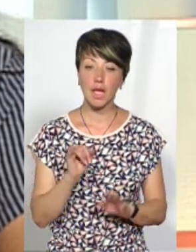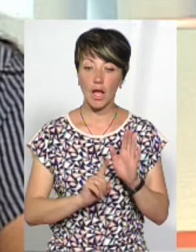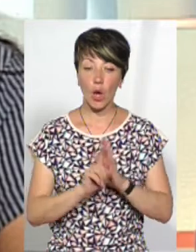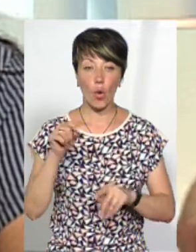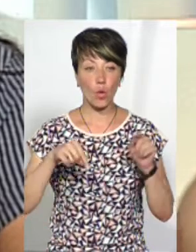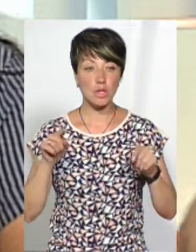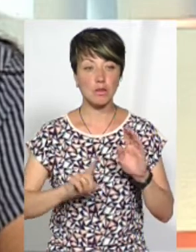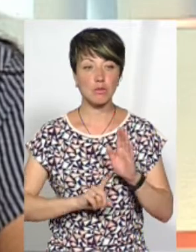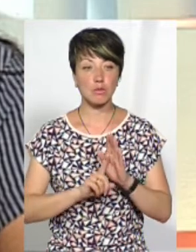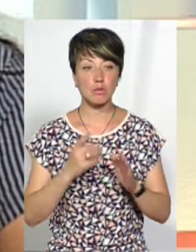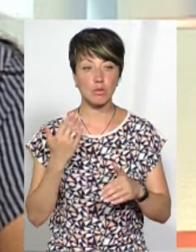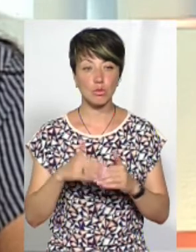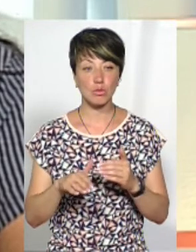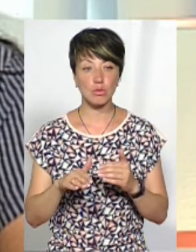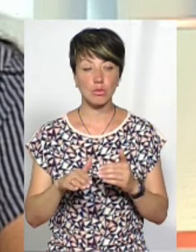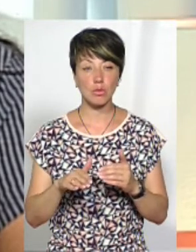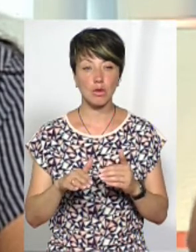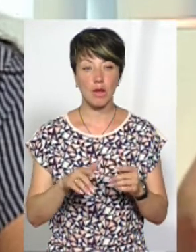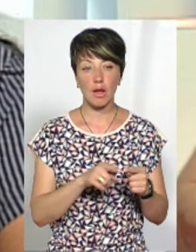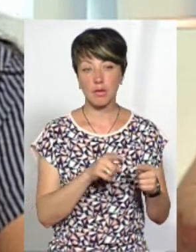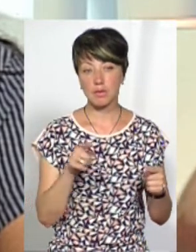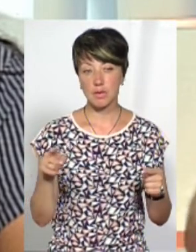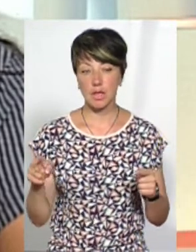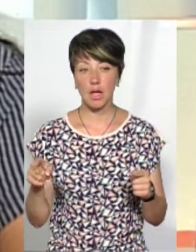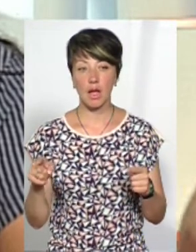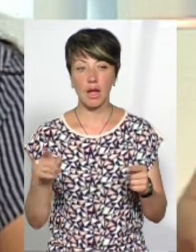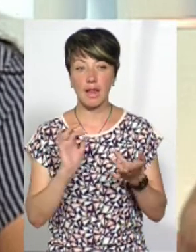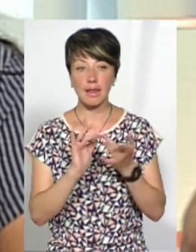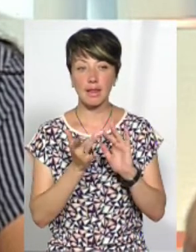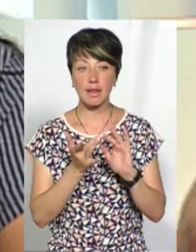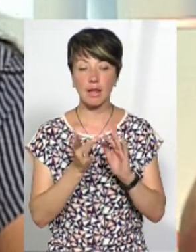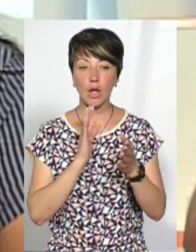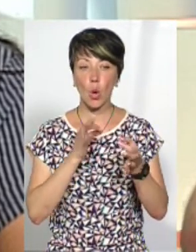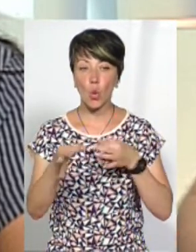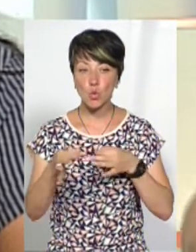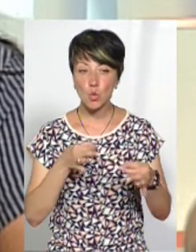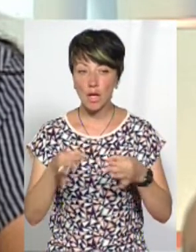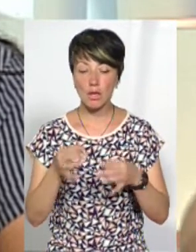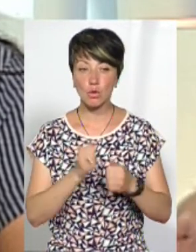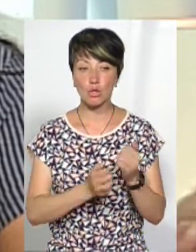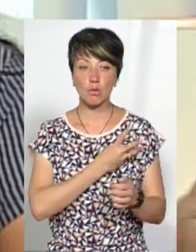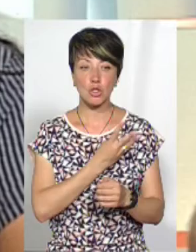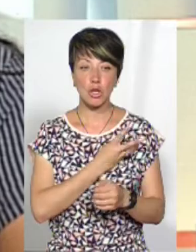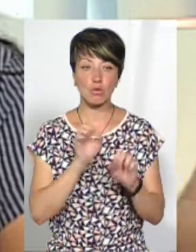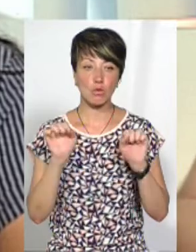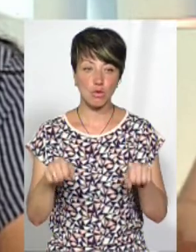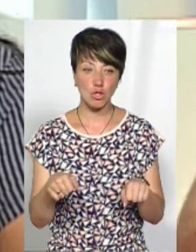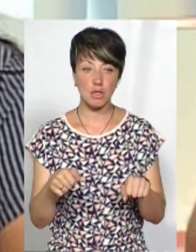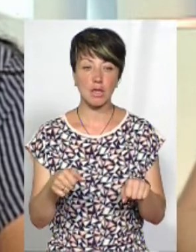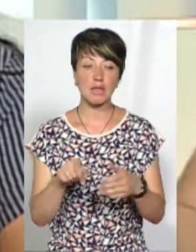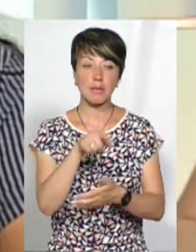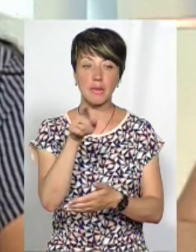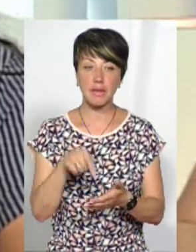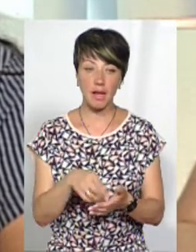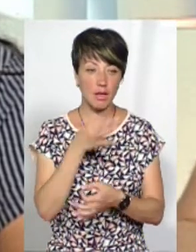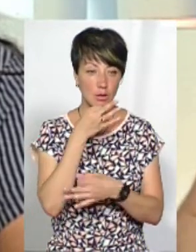нас взагалі почнеться епоха онлайн-консультацій, коли може бути кожен бажаючий зі всієї країни зможе нам